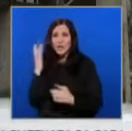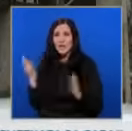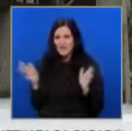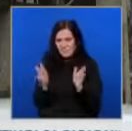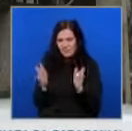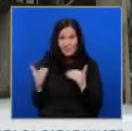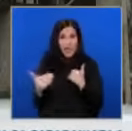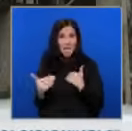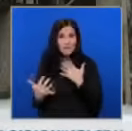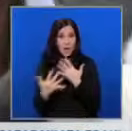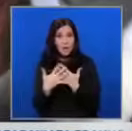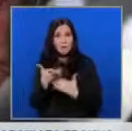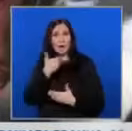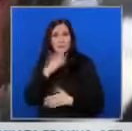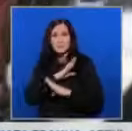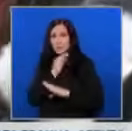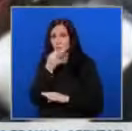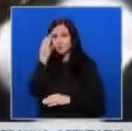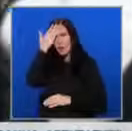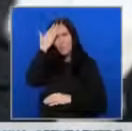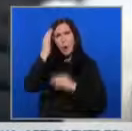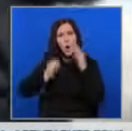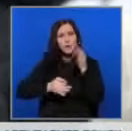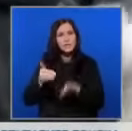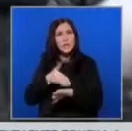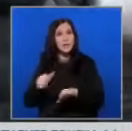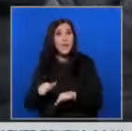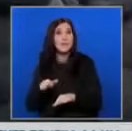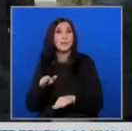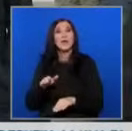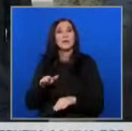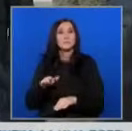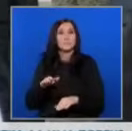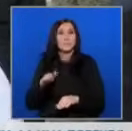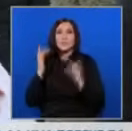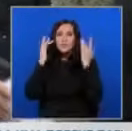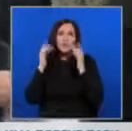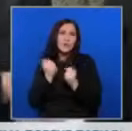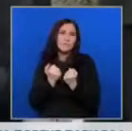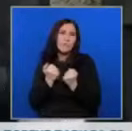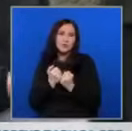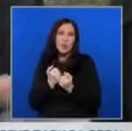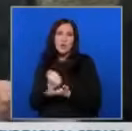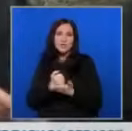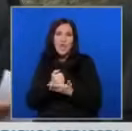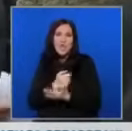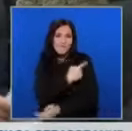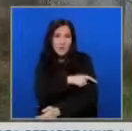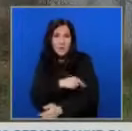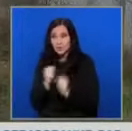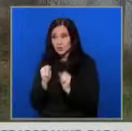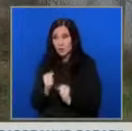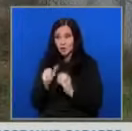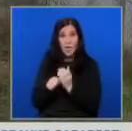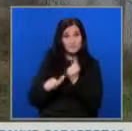клетки. Разкази за смъртни случаи, болести и ранени четириноги. Вместо лечение в клиника Връбница ги чакат изпражнения по